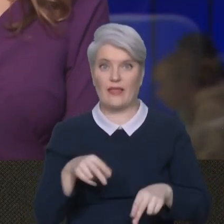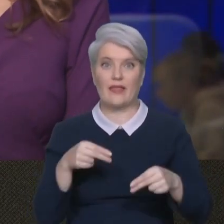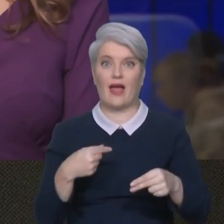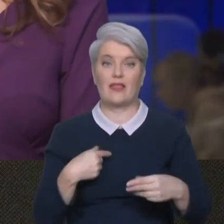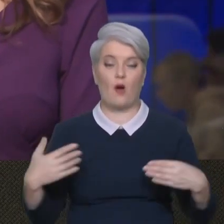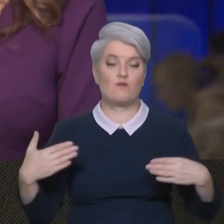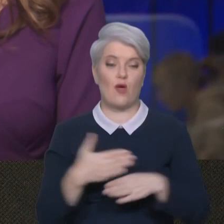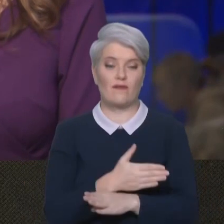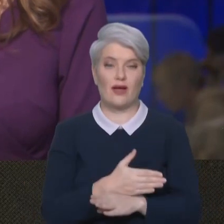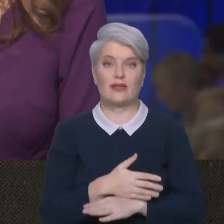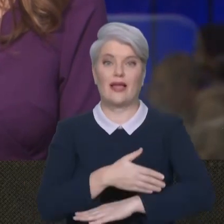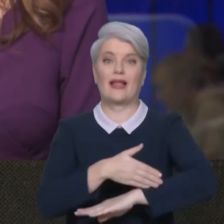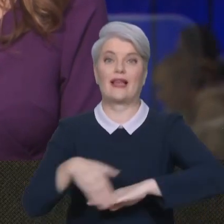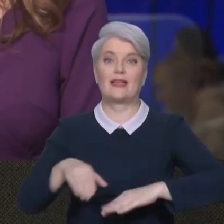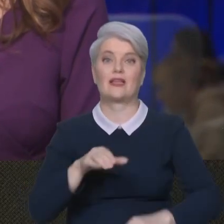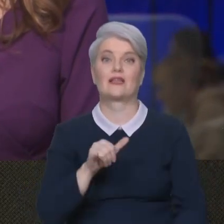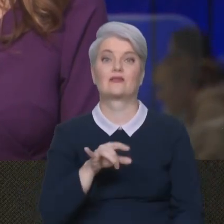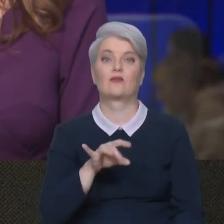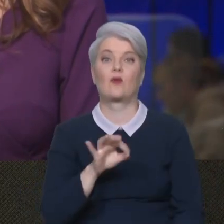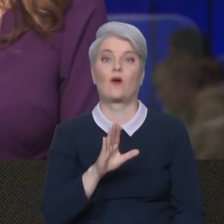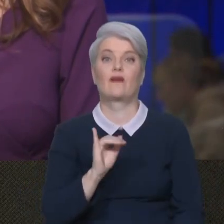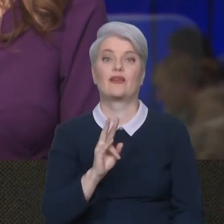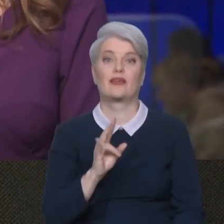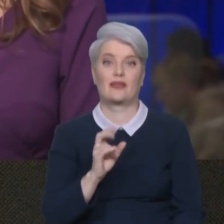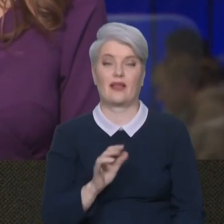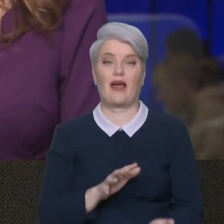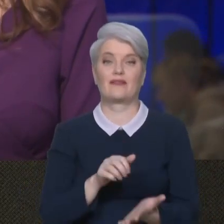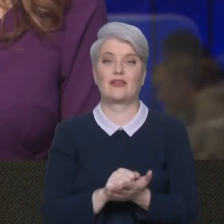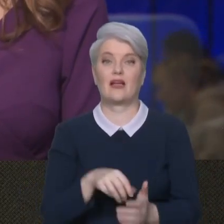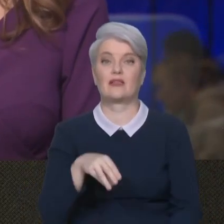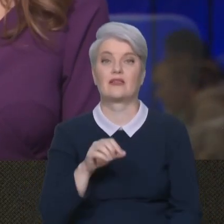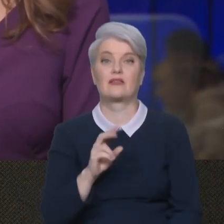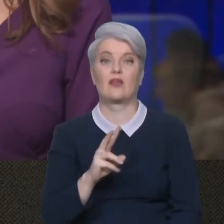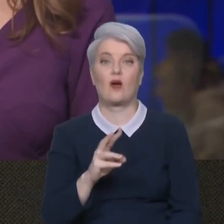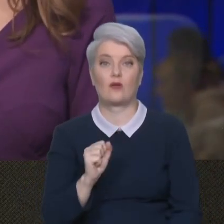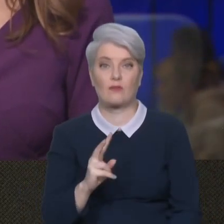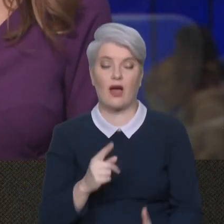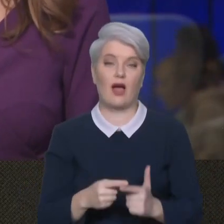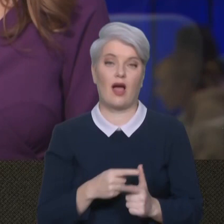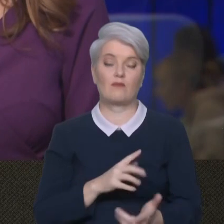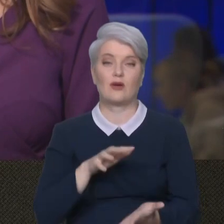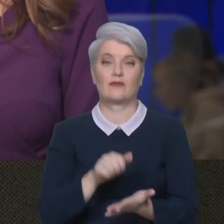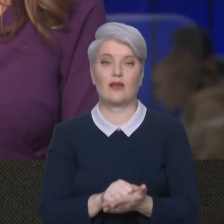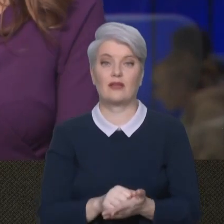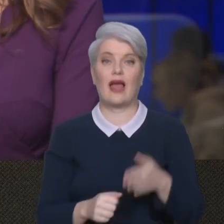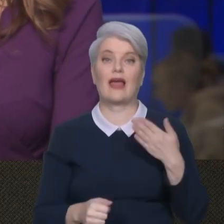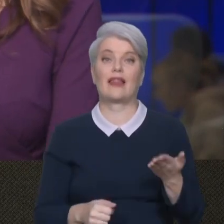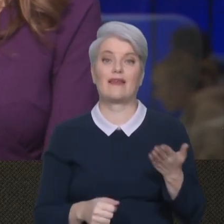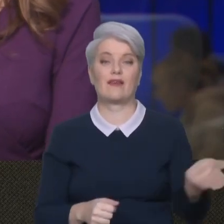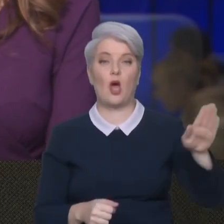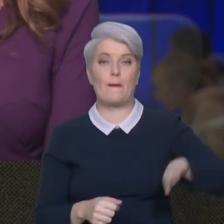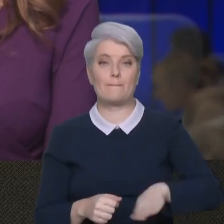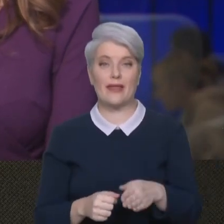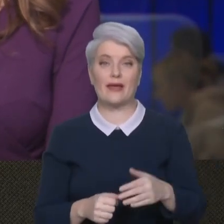прорвати остаточну лінію Суровікіна і вийти на, ну, взяти Токмак, власне, або вийти на лівобережжя на Херсонщині.